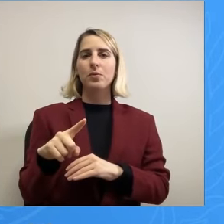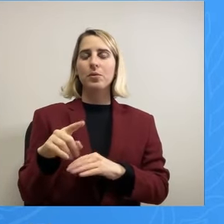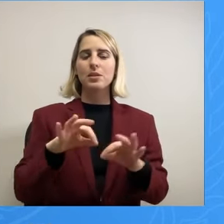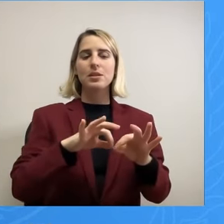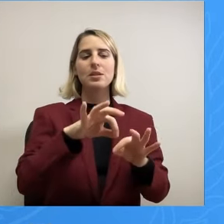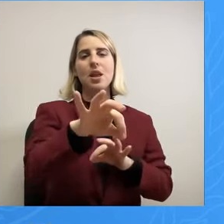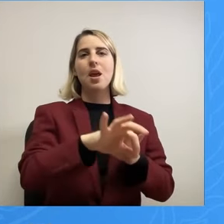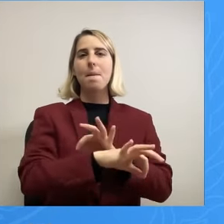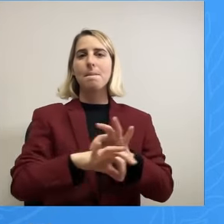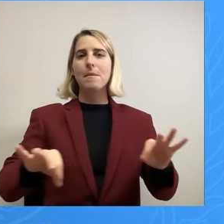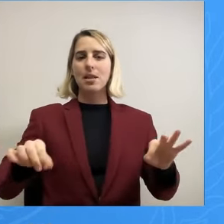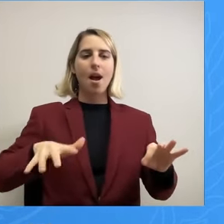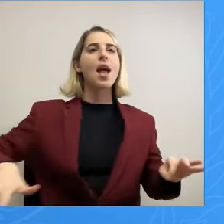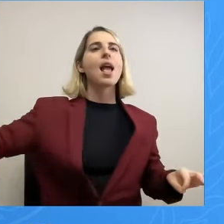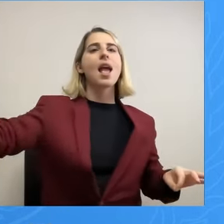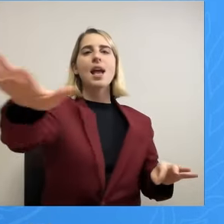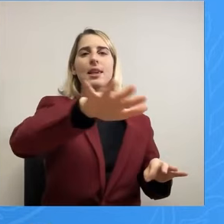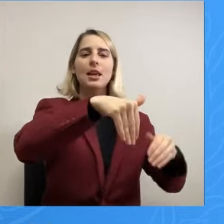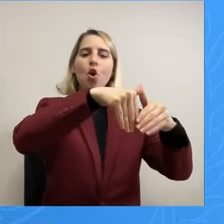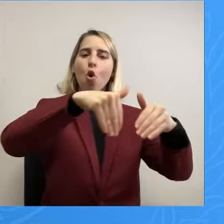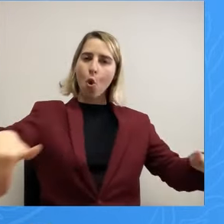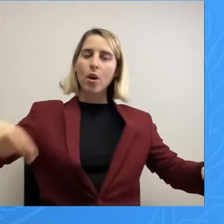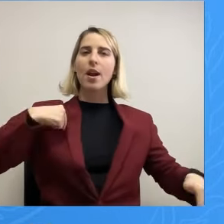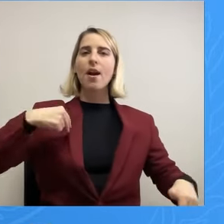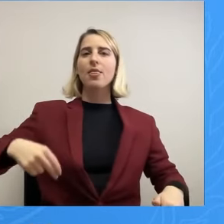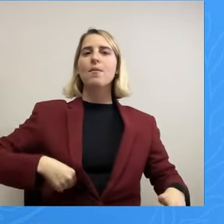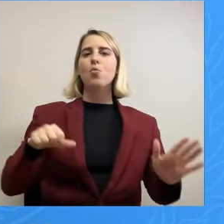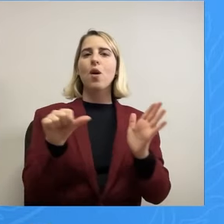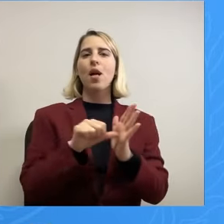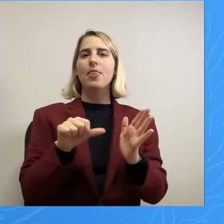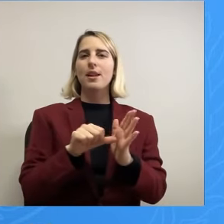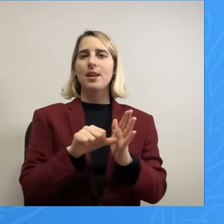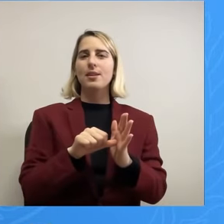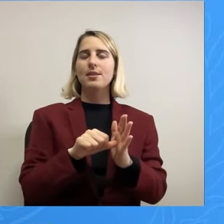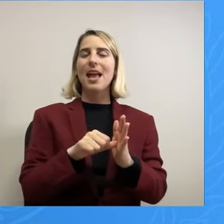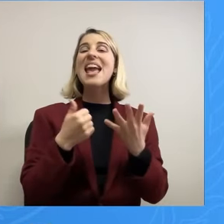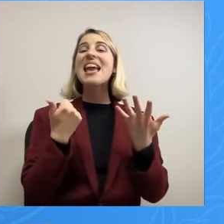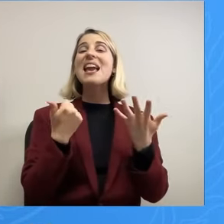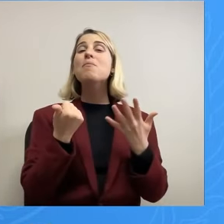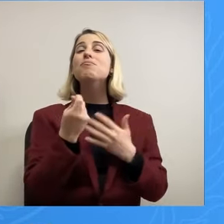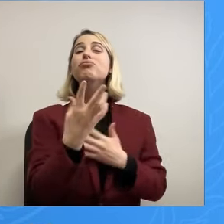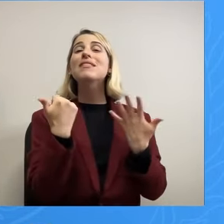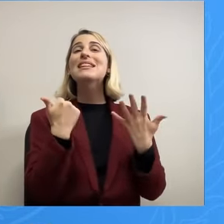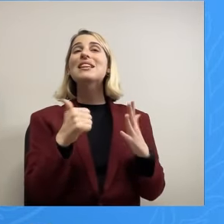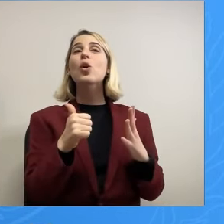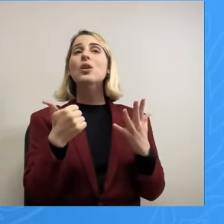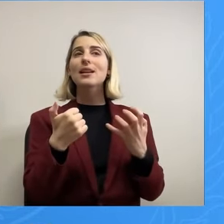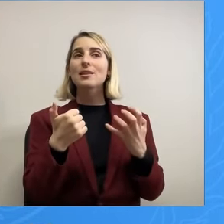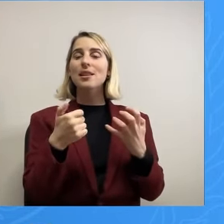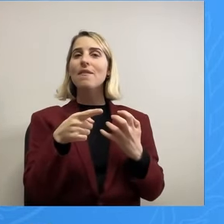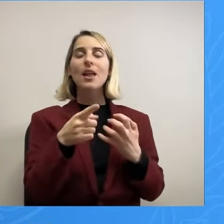στρεμάτων που βρίσκονται στα όρια του Δήμου της Αθήνας, τα 660 είναι χαρακτηρισμένα